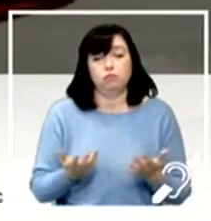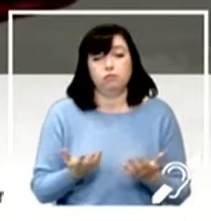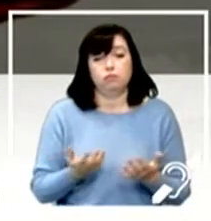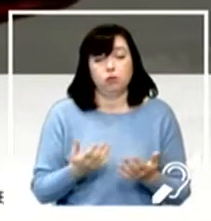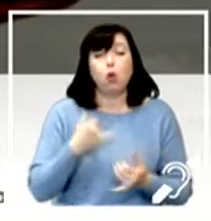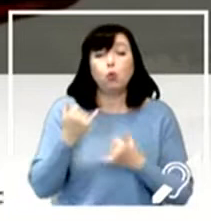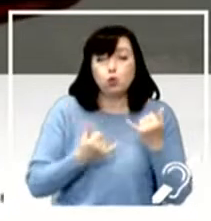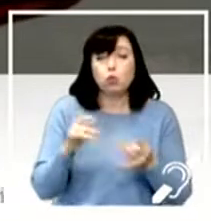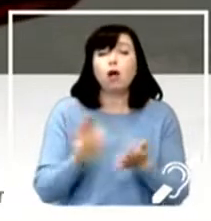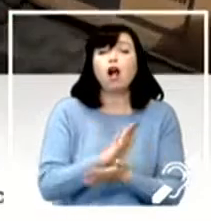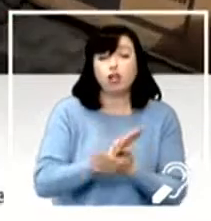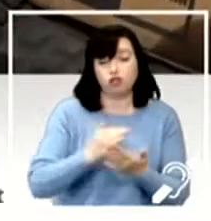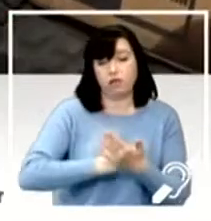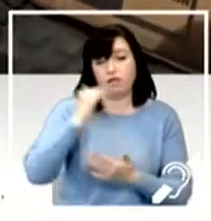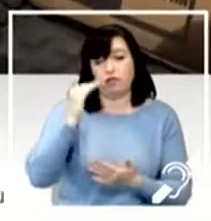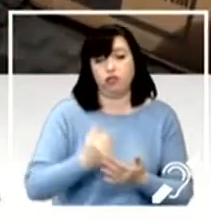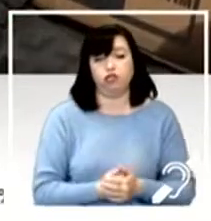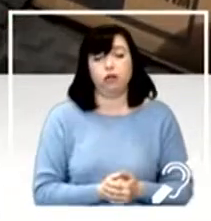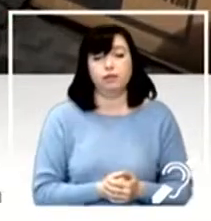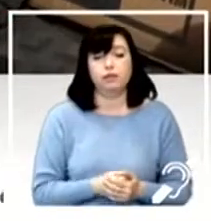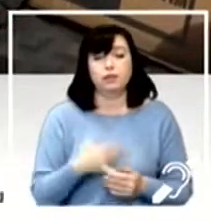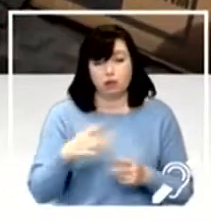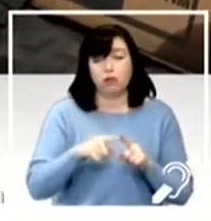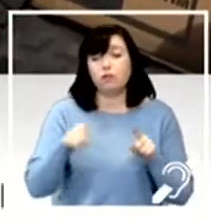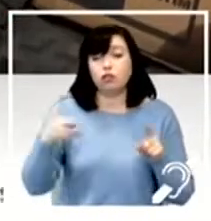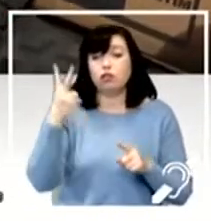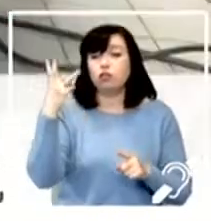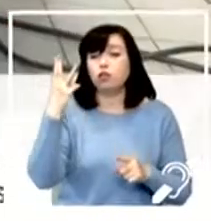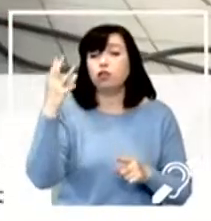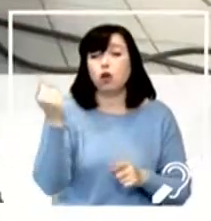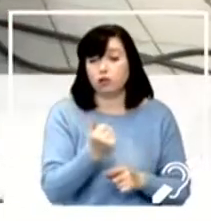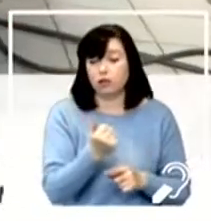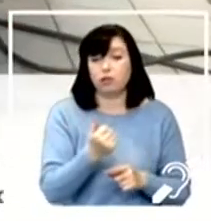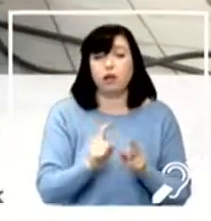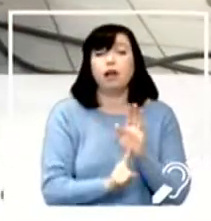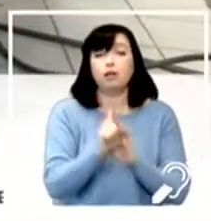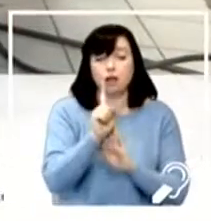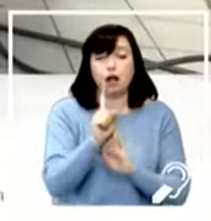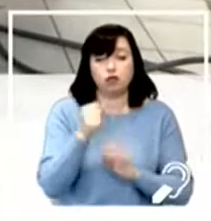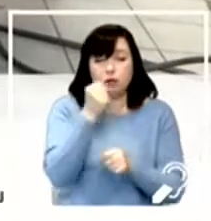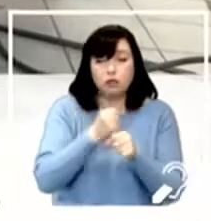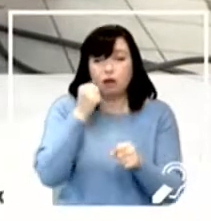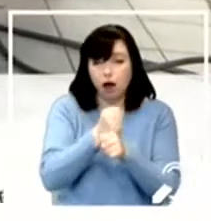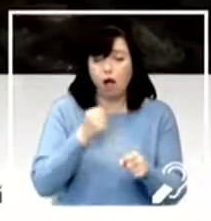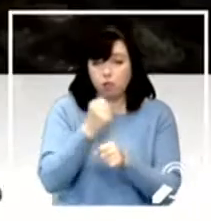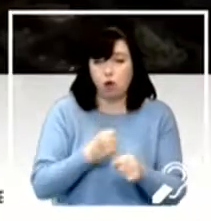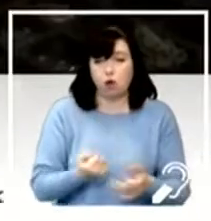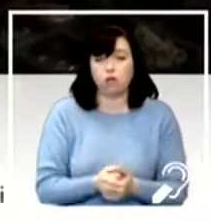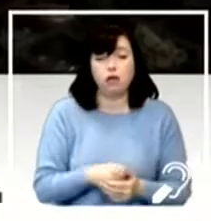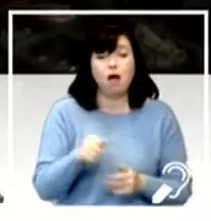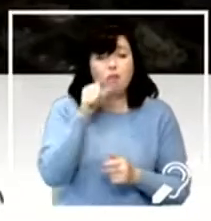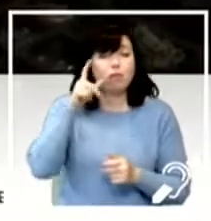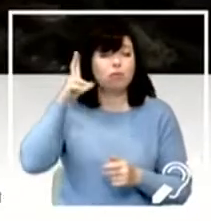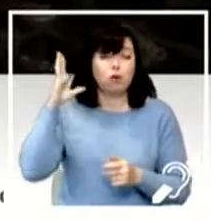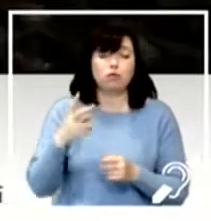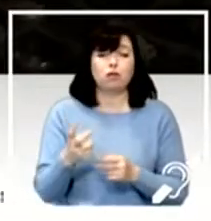un serviciu de calitate înaltă. De-am decurs de 3 săptămâni deja s-a început lucru intensiv. Anii trecuți vin